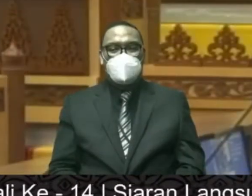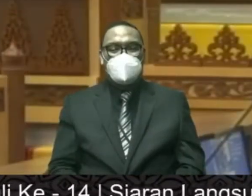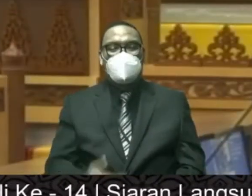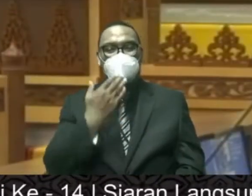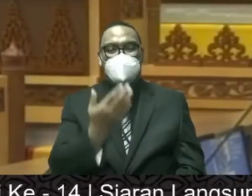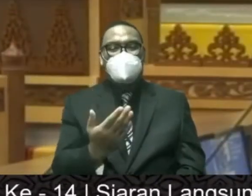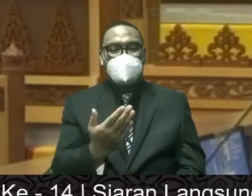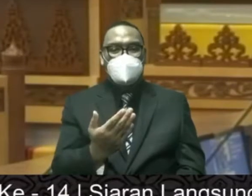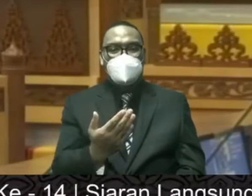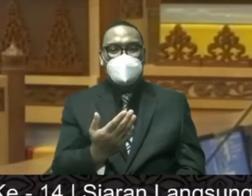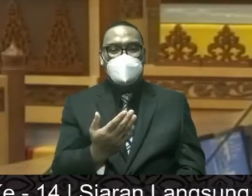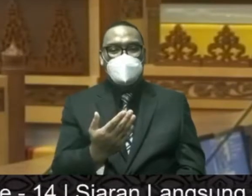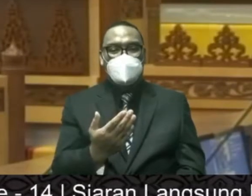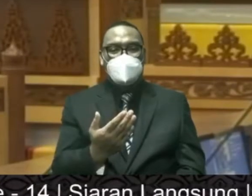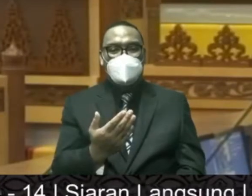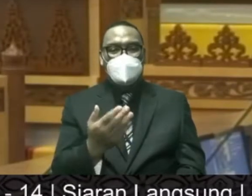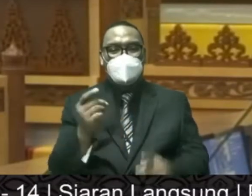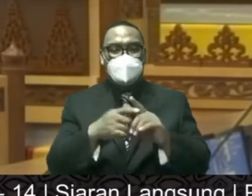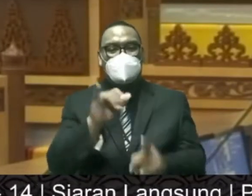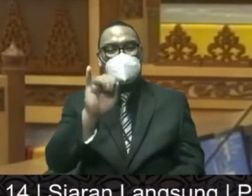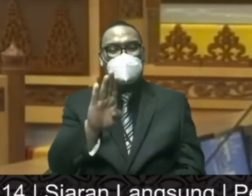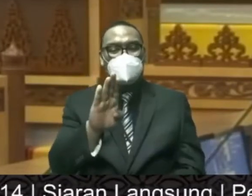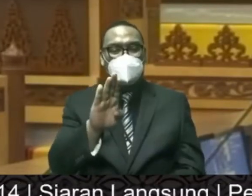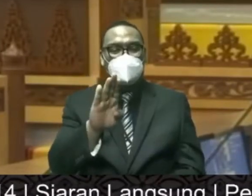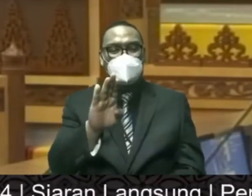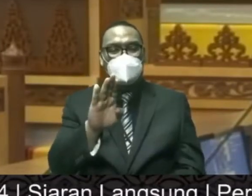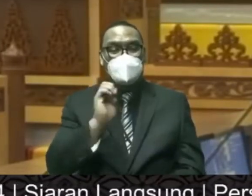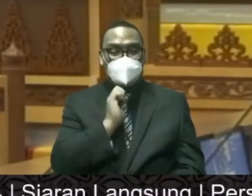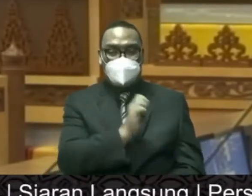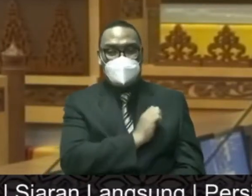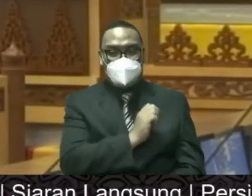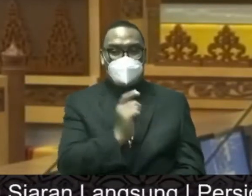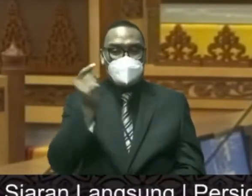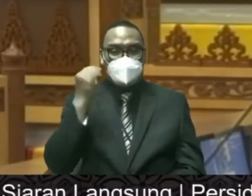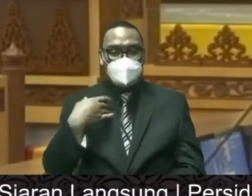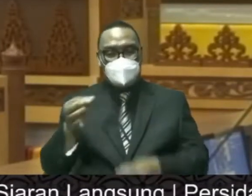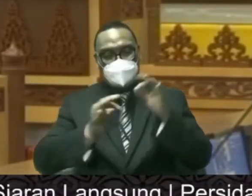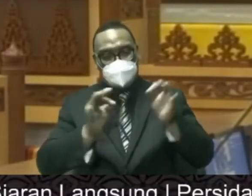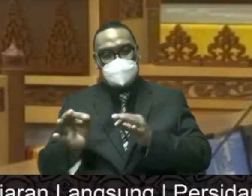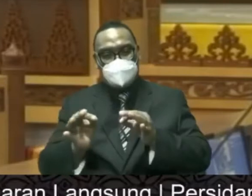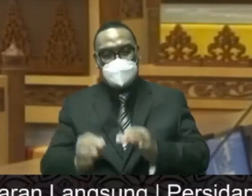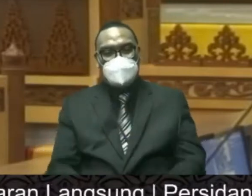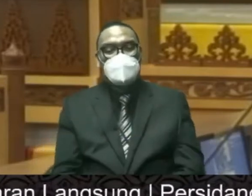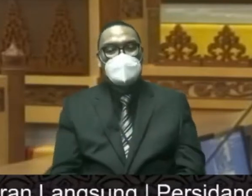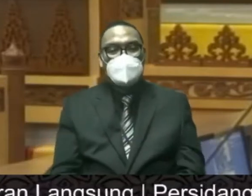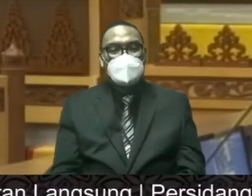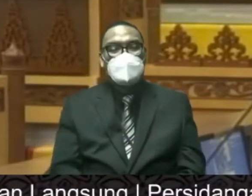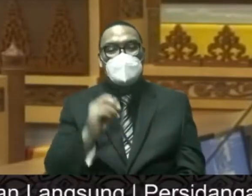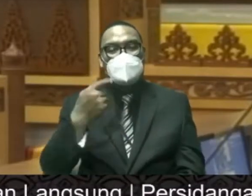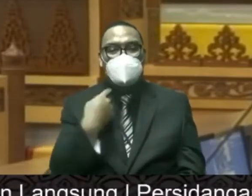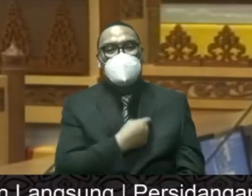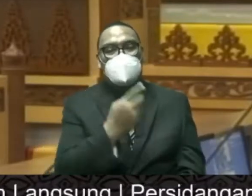Kepada yang terhormat Maaf Eskul di atas penjelasan yang diberikan Nah kita melihat